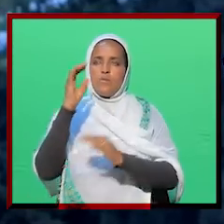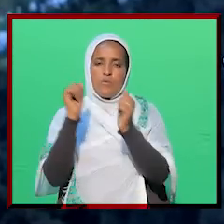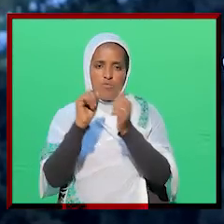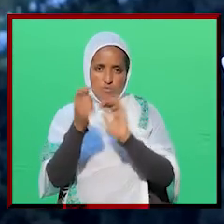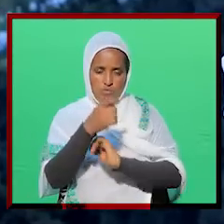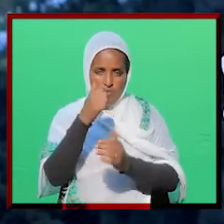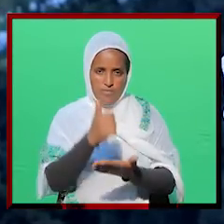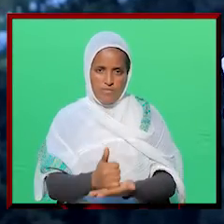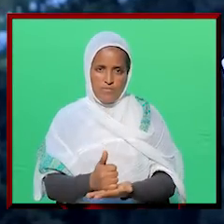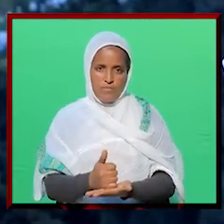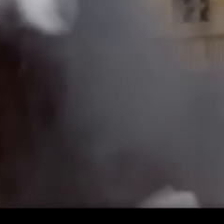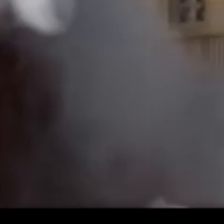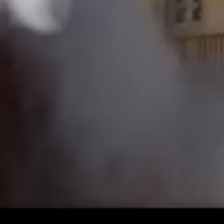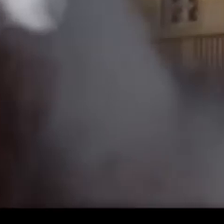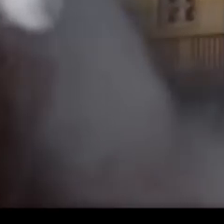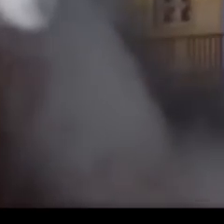ሰላም፣ እግዚአብሔር ከሁላችን ጋር ይሁን።